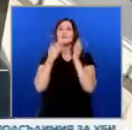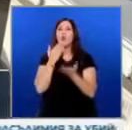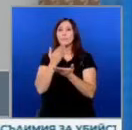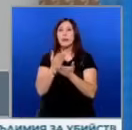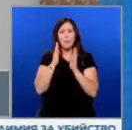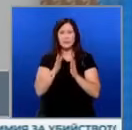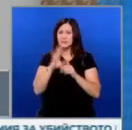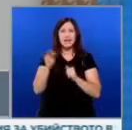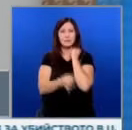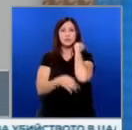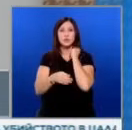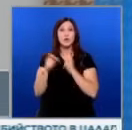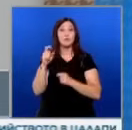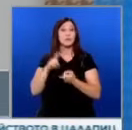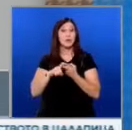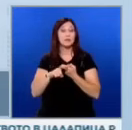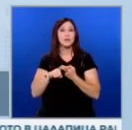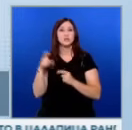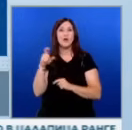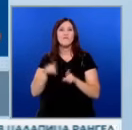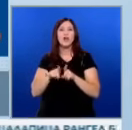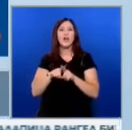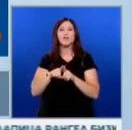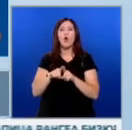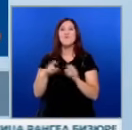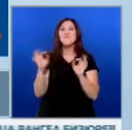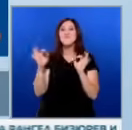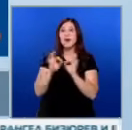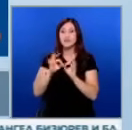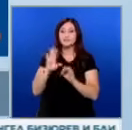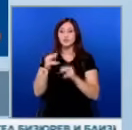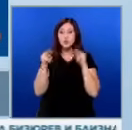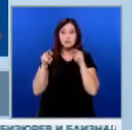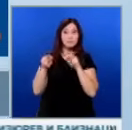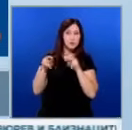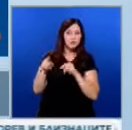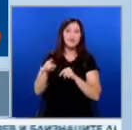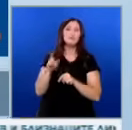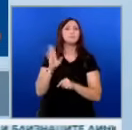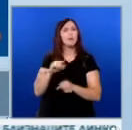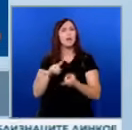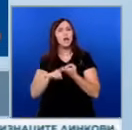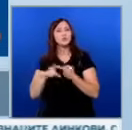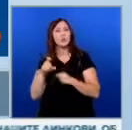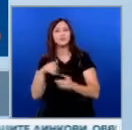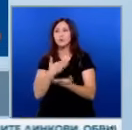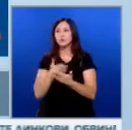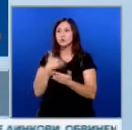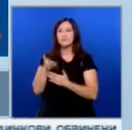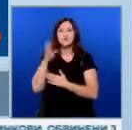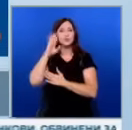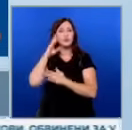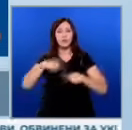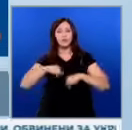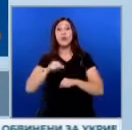цялата история около Калин Стоянов като фарс. Всички са се вторачили в това дали Калин Стоянов ще бъде предложен в следващия служебен